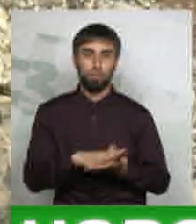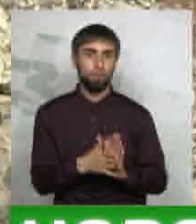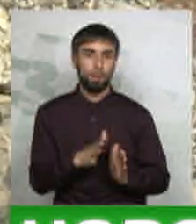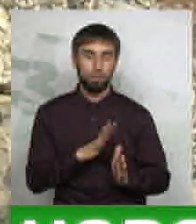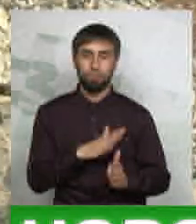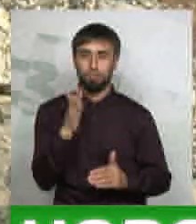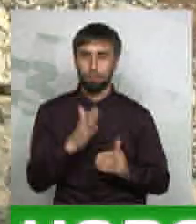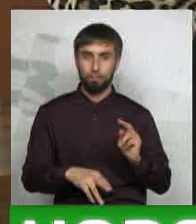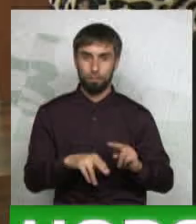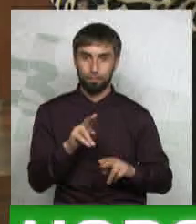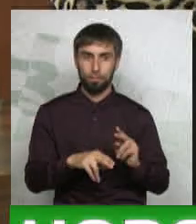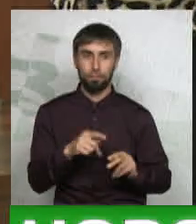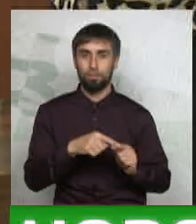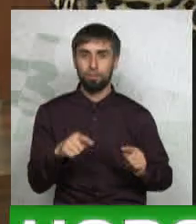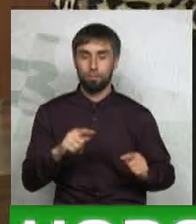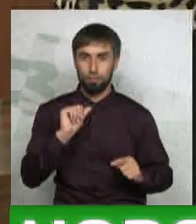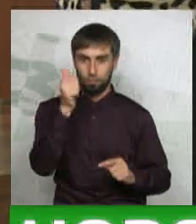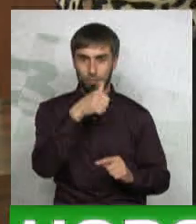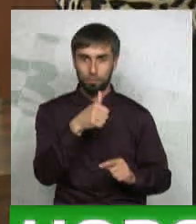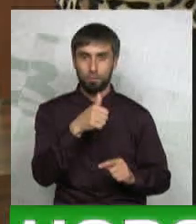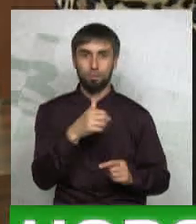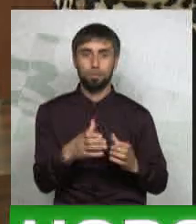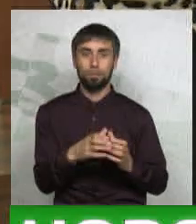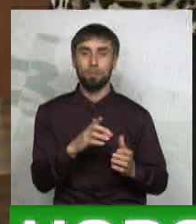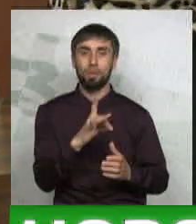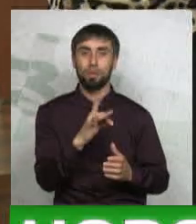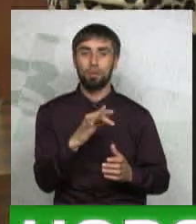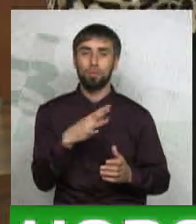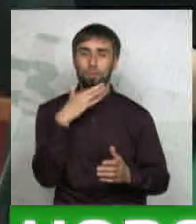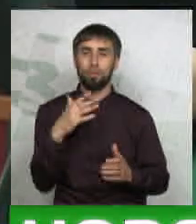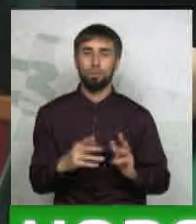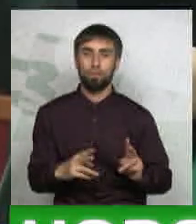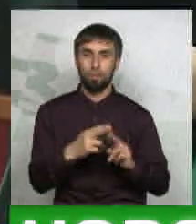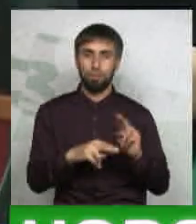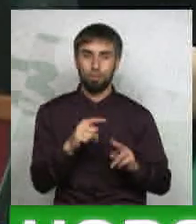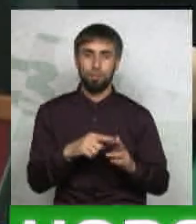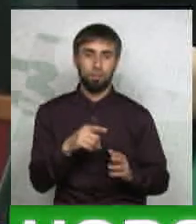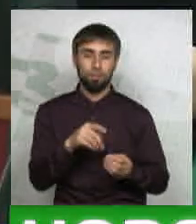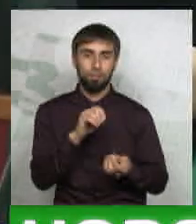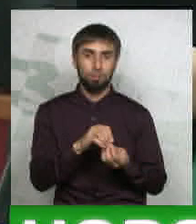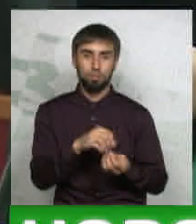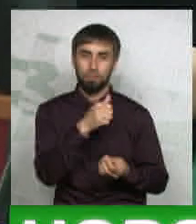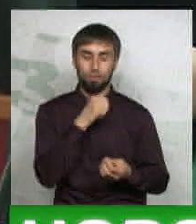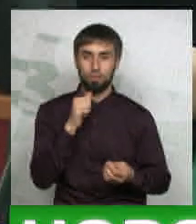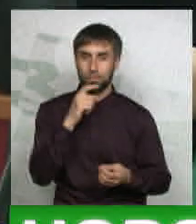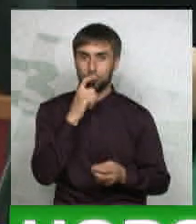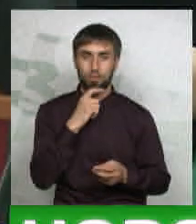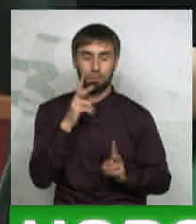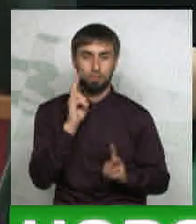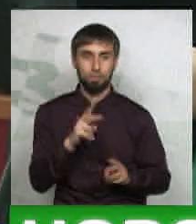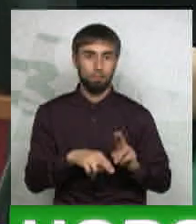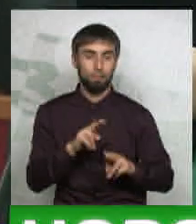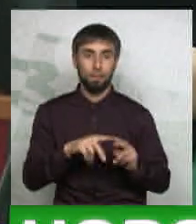было завершить строительство в течение года, а состав раствора для многовековых сооружений до сих пор остается загадкой. Строительство